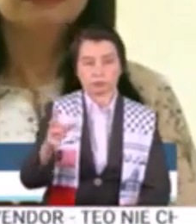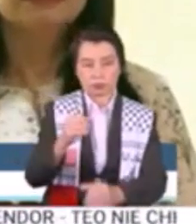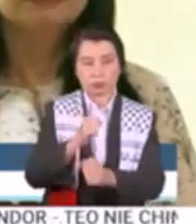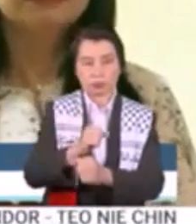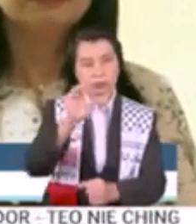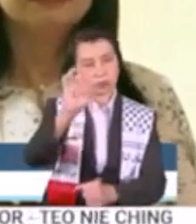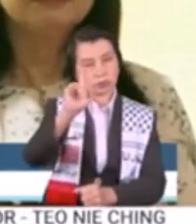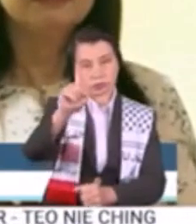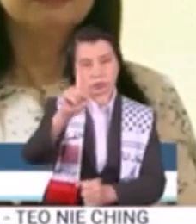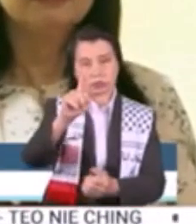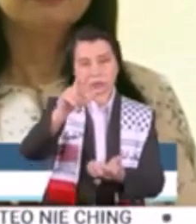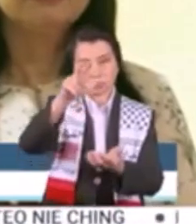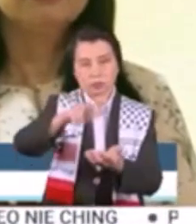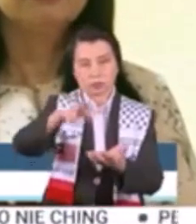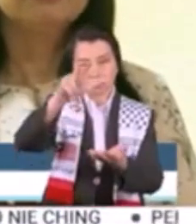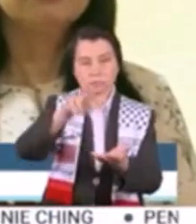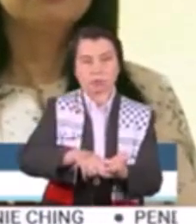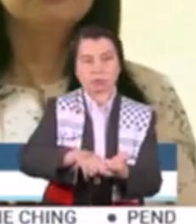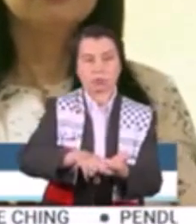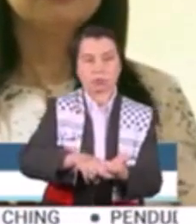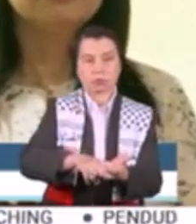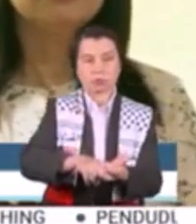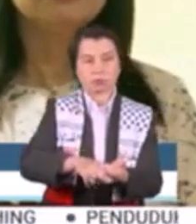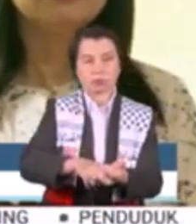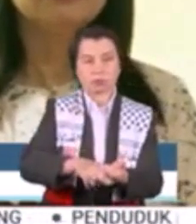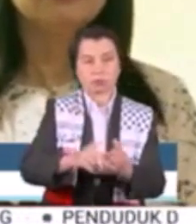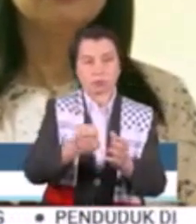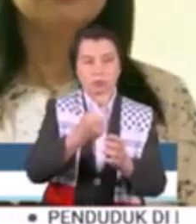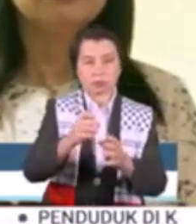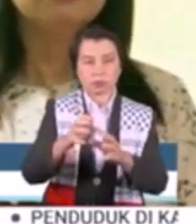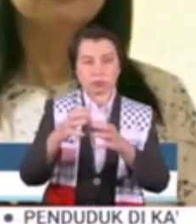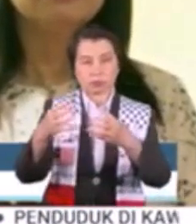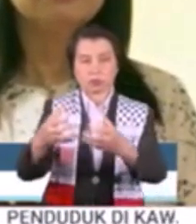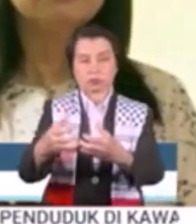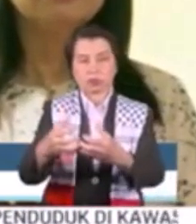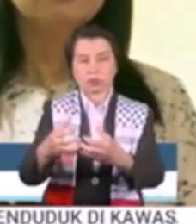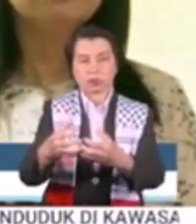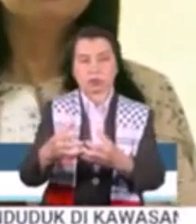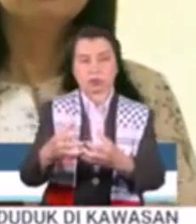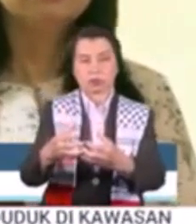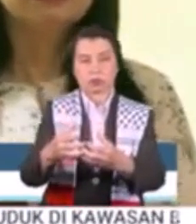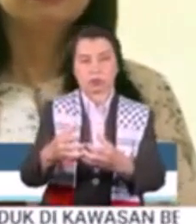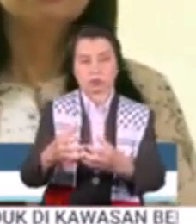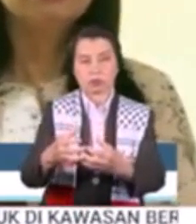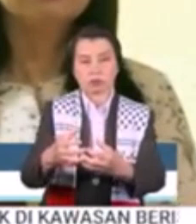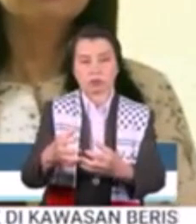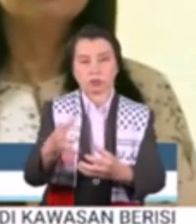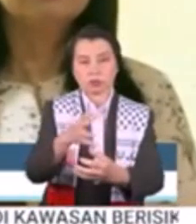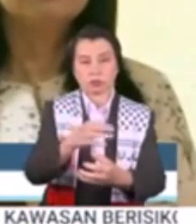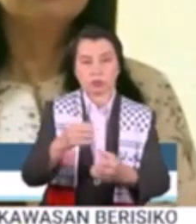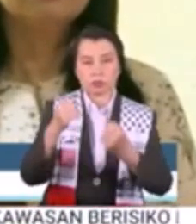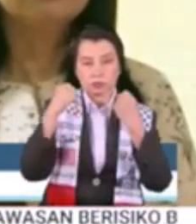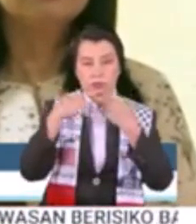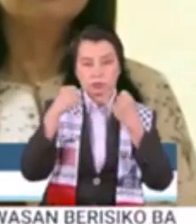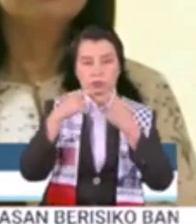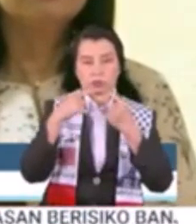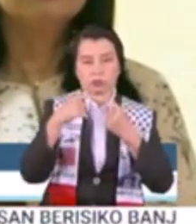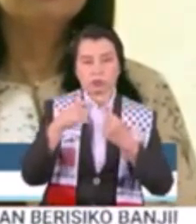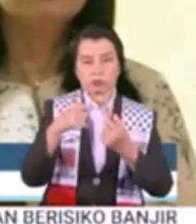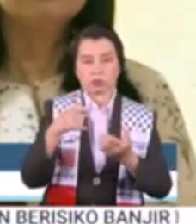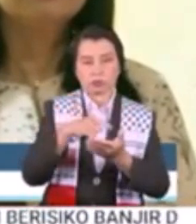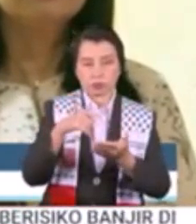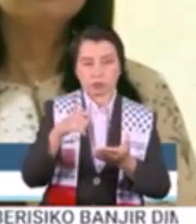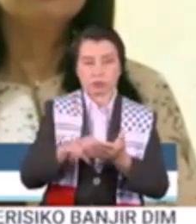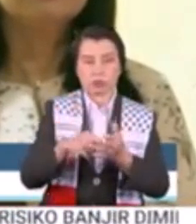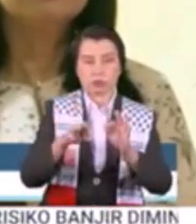pengiktirafan, galakan, dorongan oleh pihak kerajaan dan pihak swasta. Ini